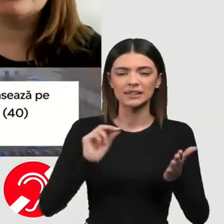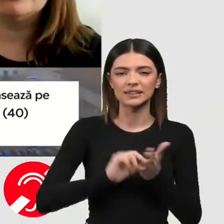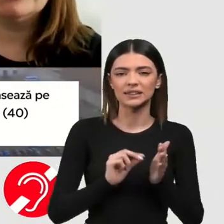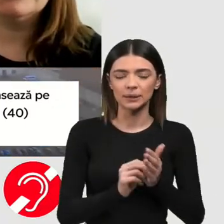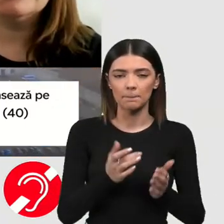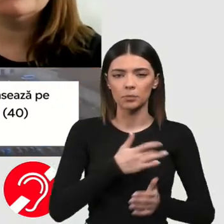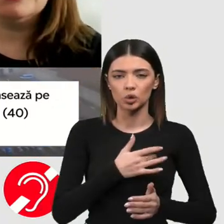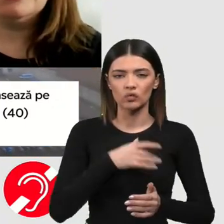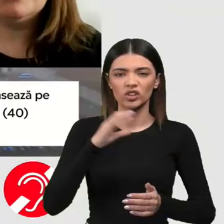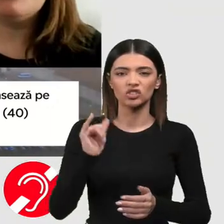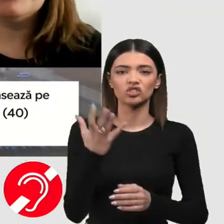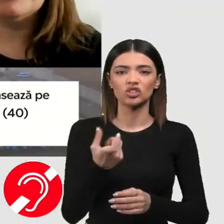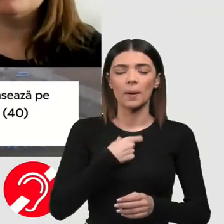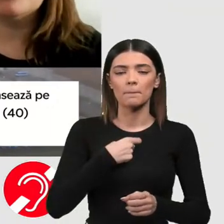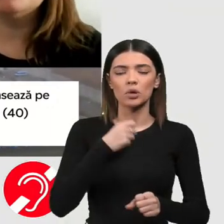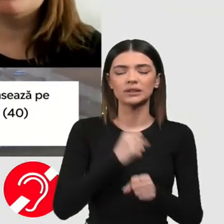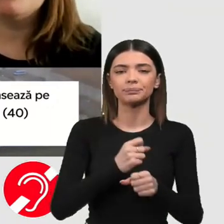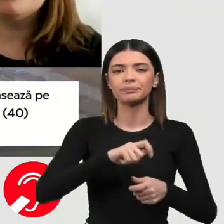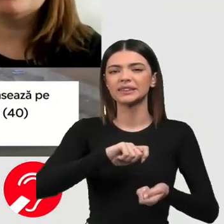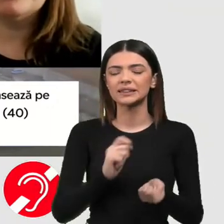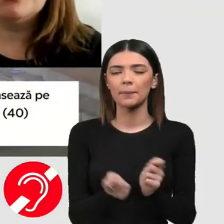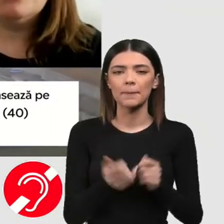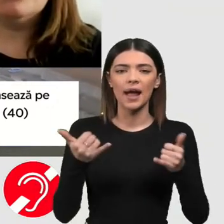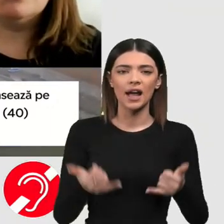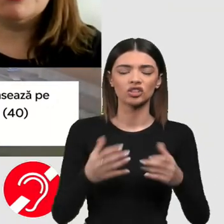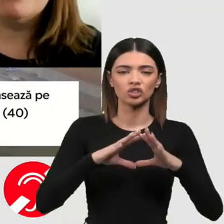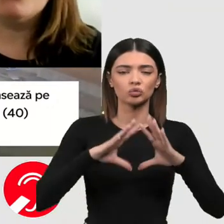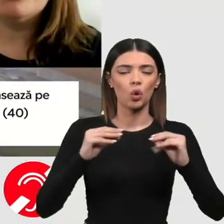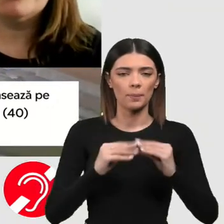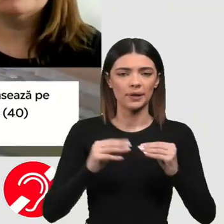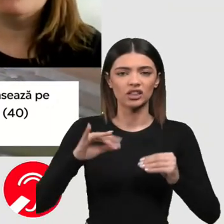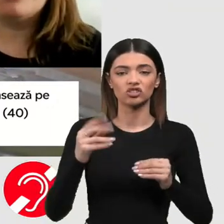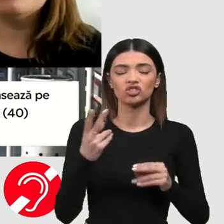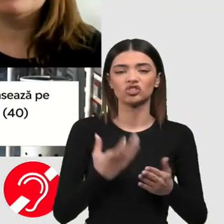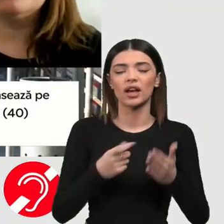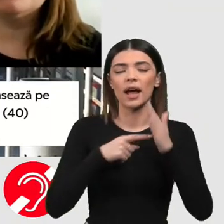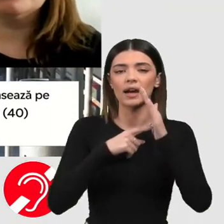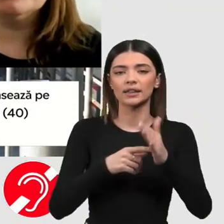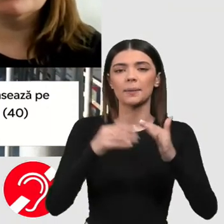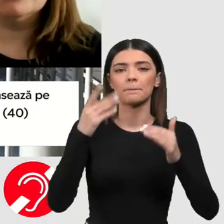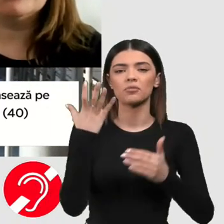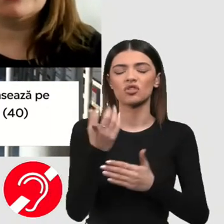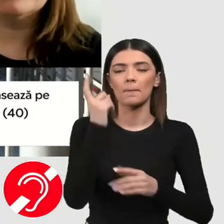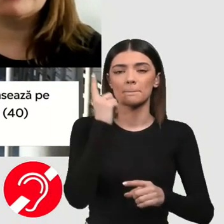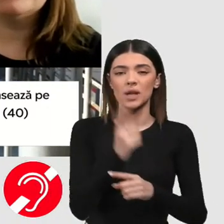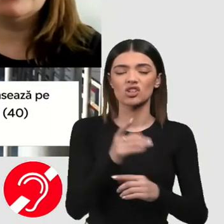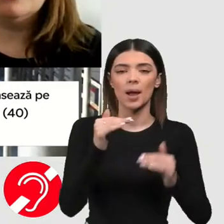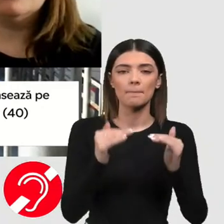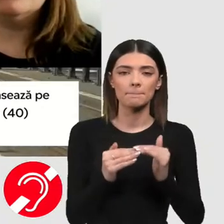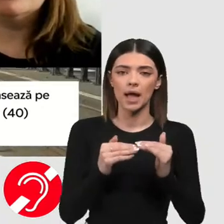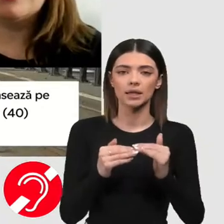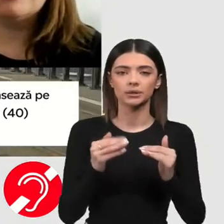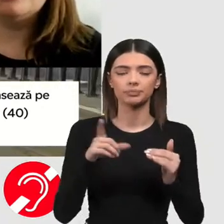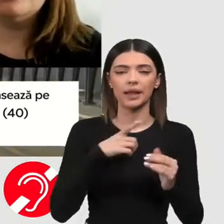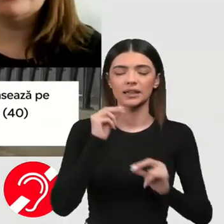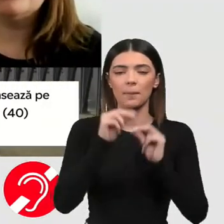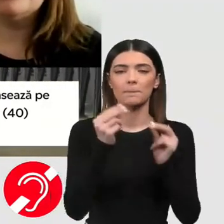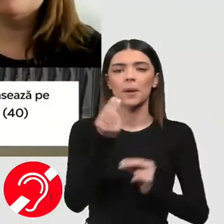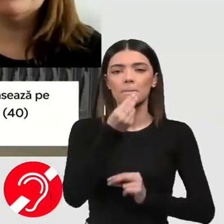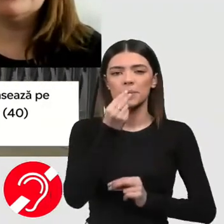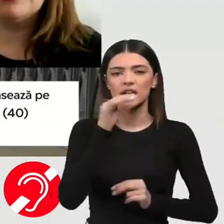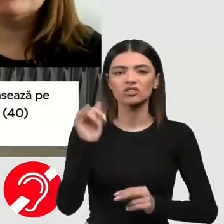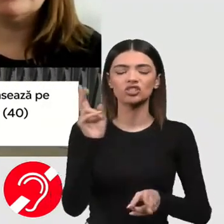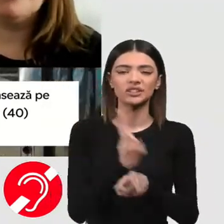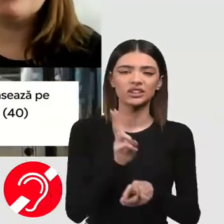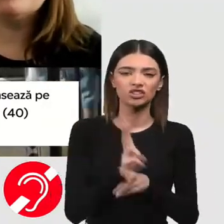și oportunități. Ei bine, în ceea ce privește nevoile de bază, aici sunt încadrate hrană și